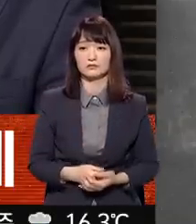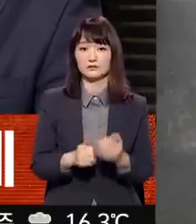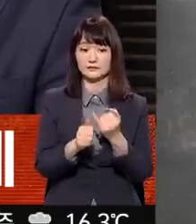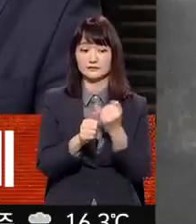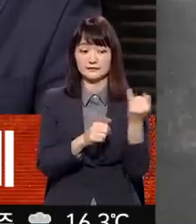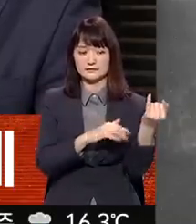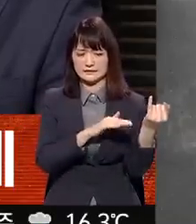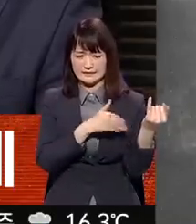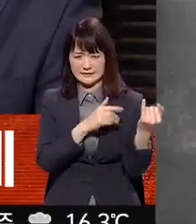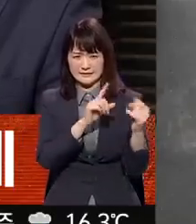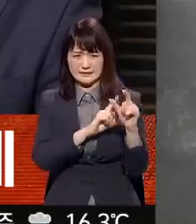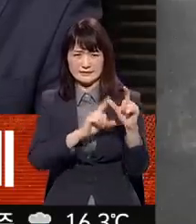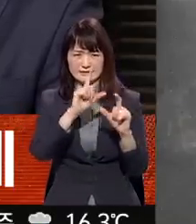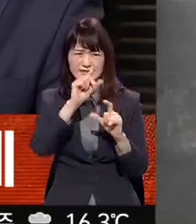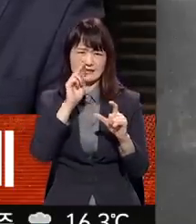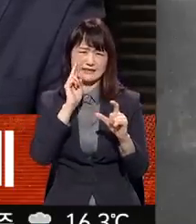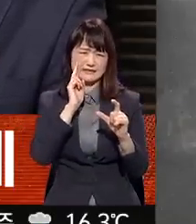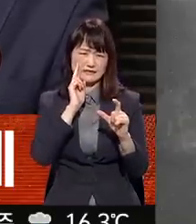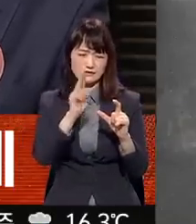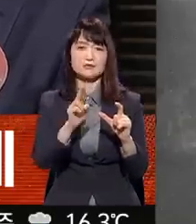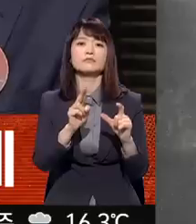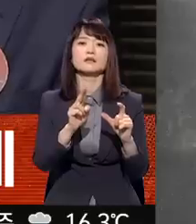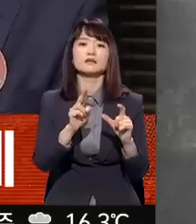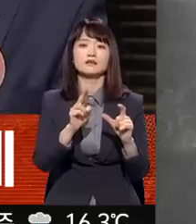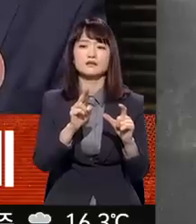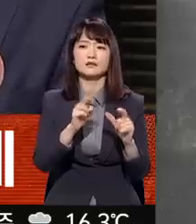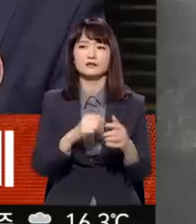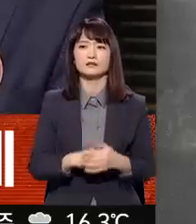아내의 외도보다 더한 충격이 기다리고 있었어요.